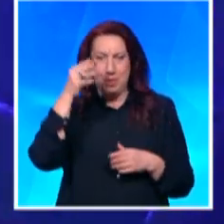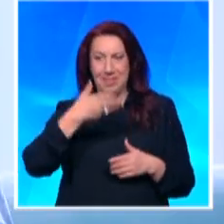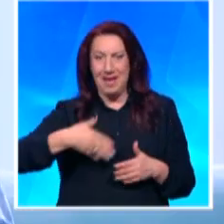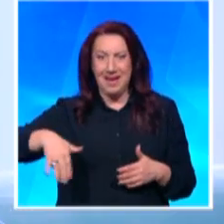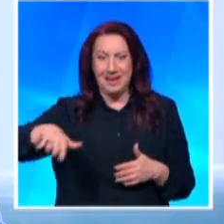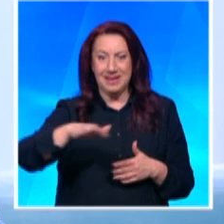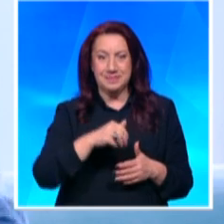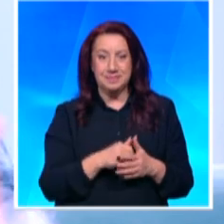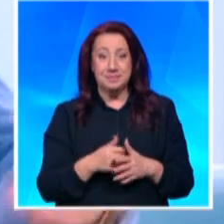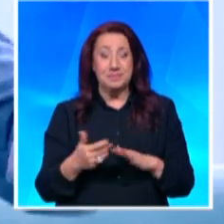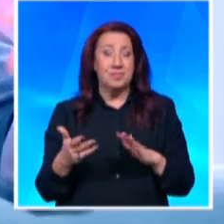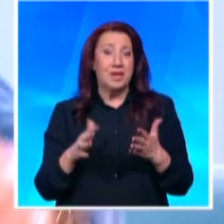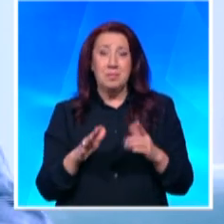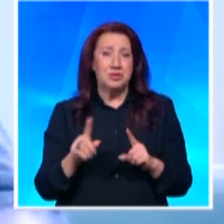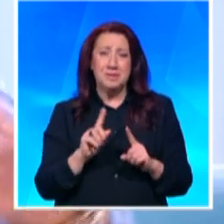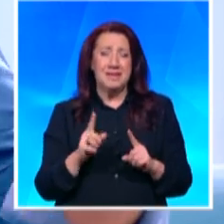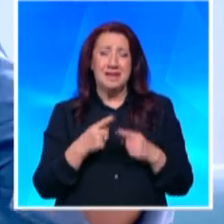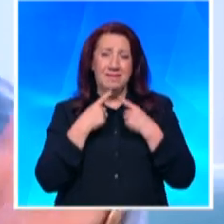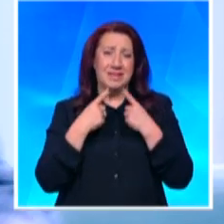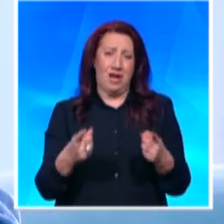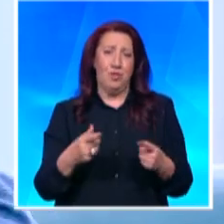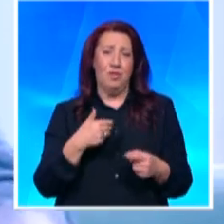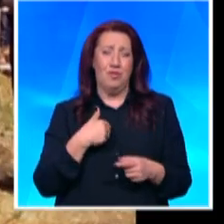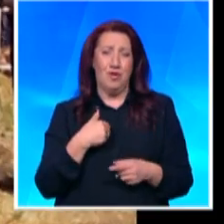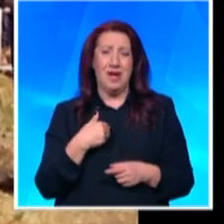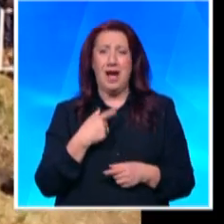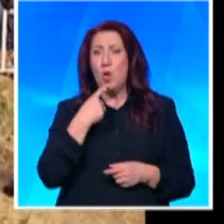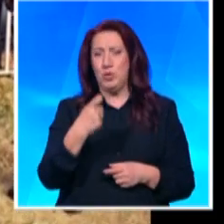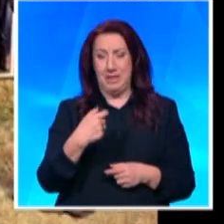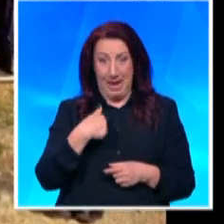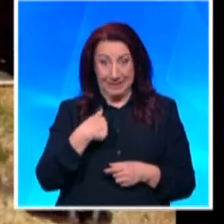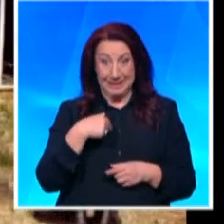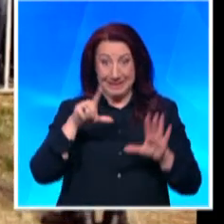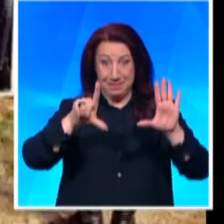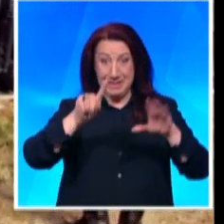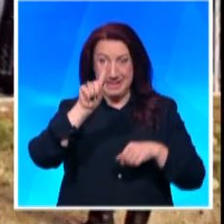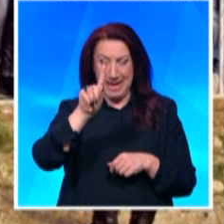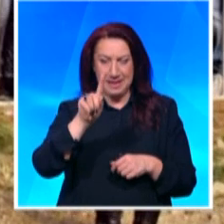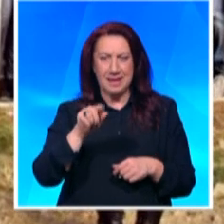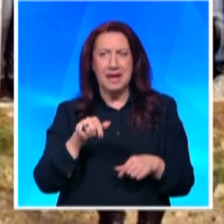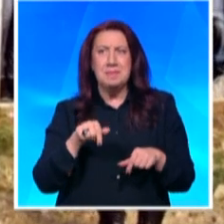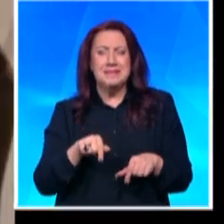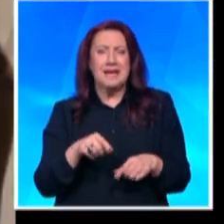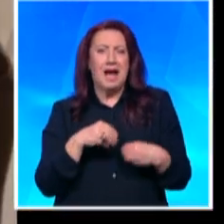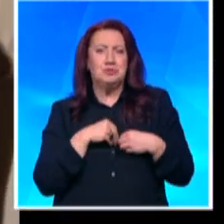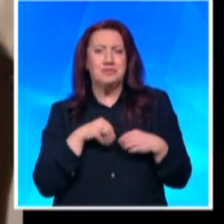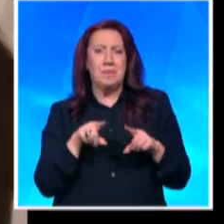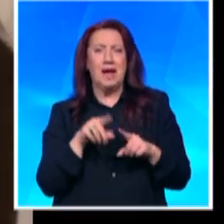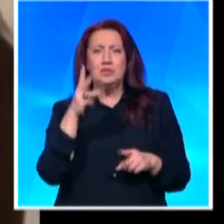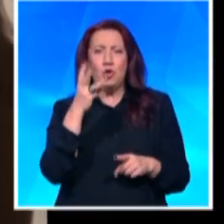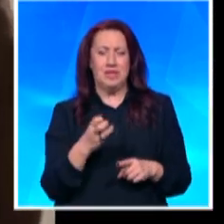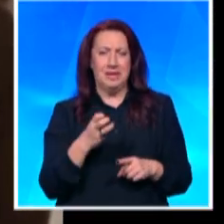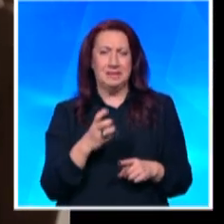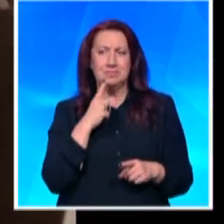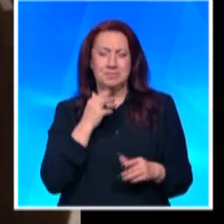Може би не би трябвало да говоря за годините. Вече съм на 71. Вярвайте ми, сега пея все едно съм на 30. Даже